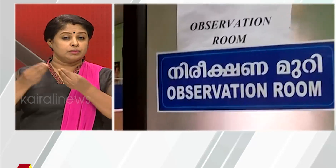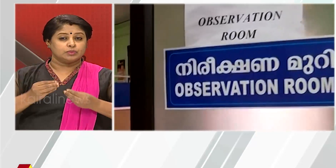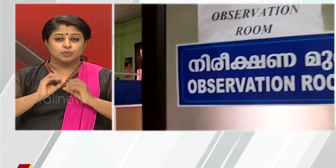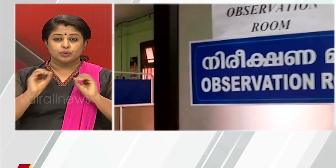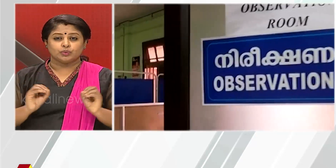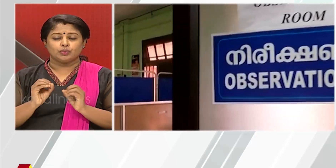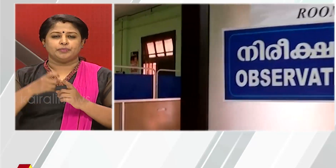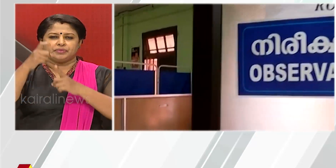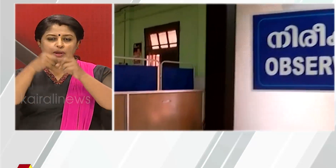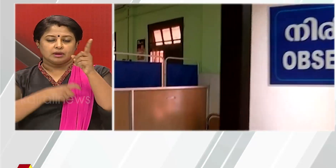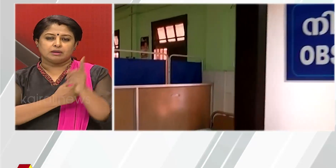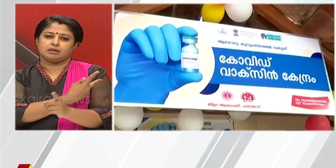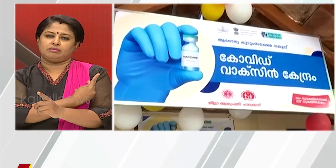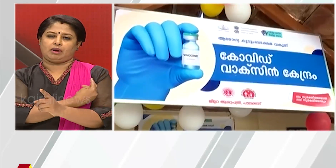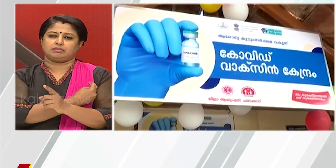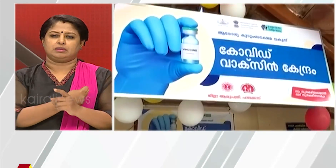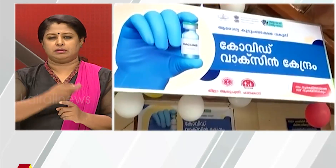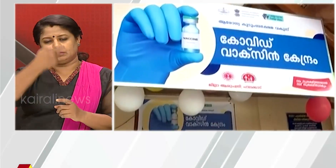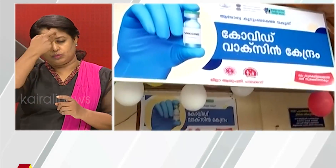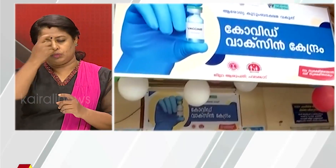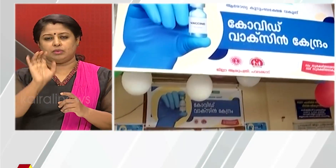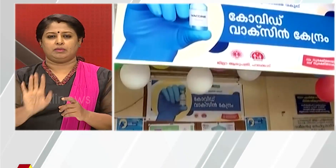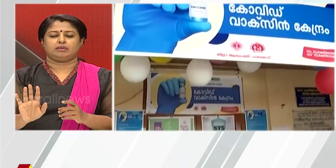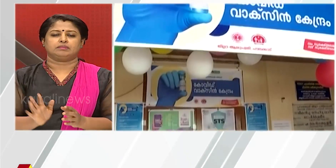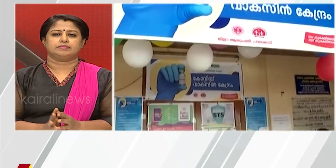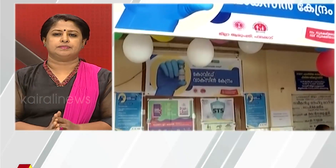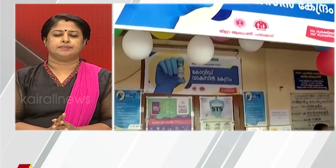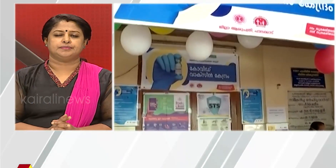നാളെ മുതൽ സംസ്ഥാനത്ത് വാക്സിനേഷൻ അനിശ്ചിതത്വത്തിലാകും. കൈരളി ന്യൂസ്, തിരുവനന്തപുരം.